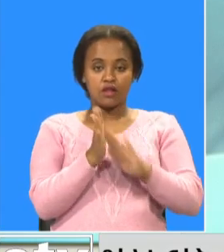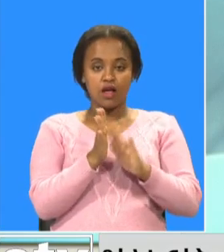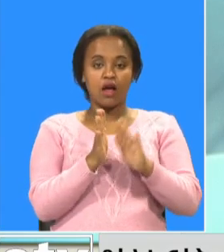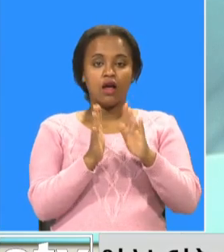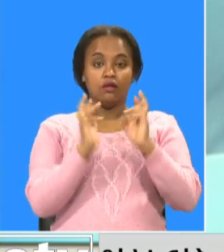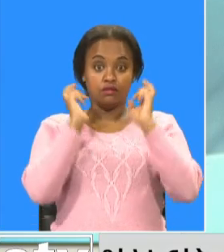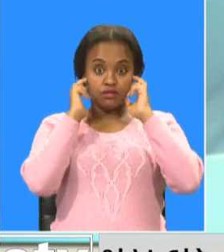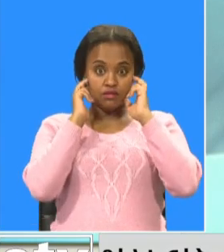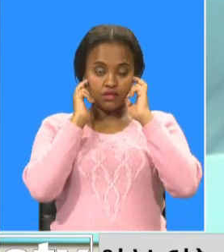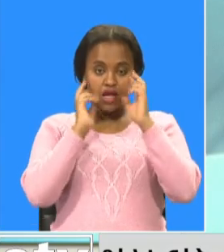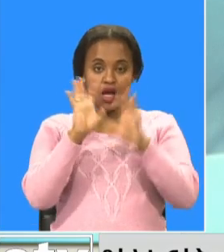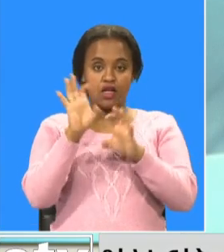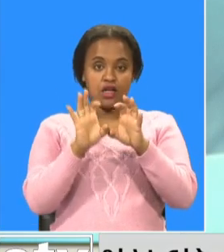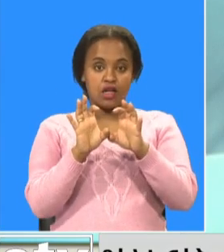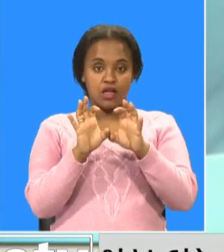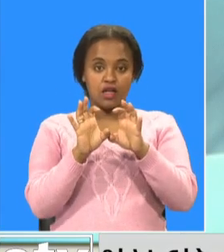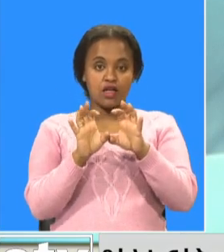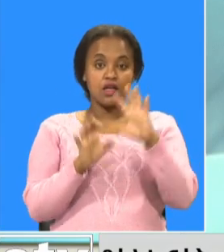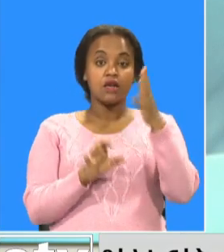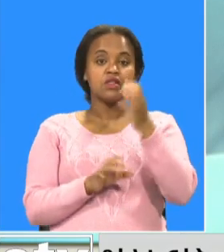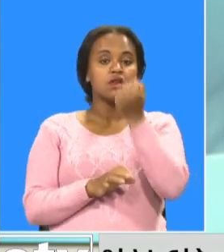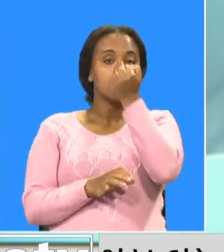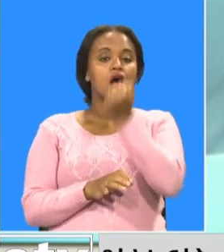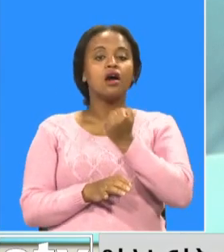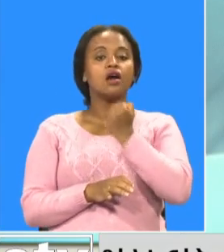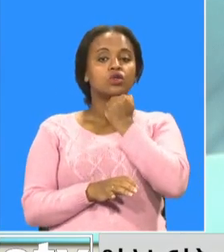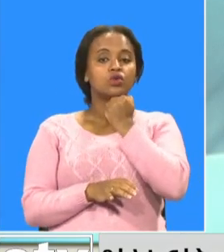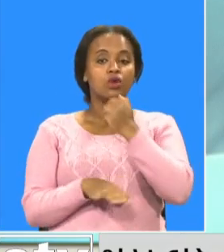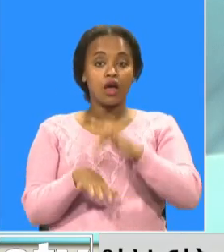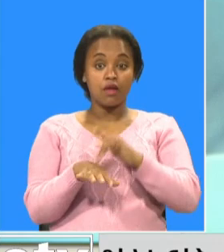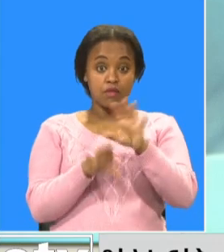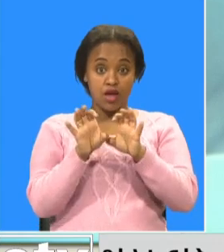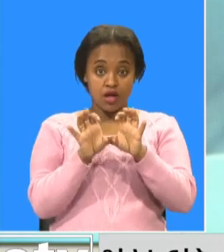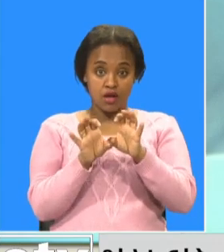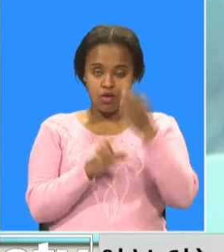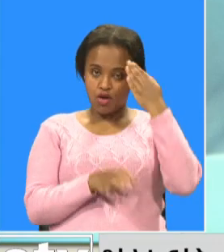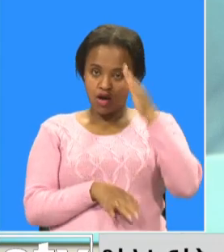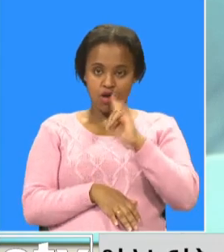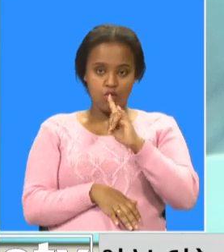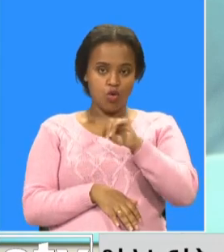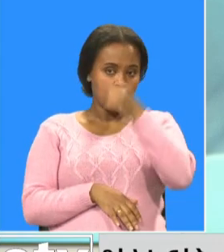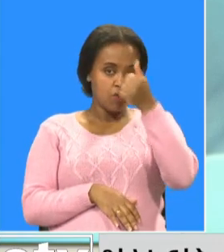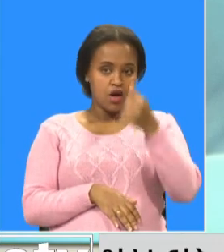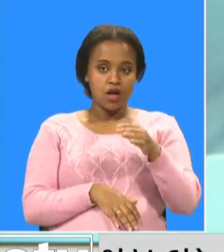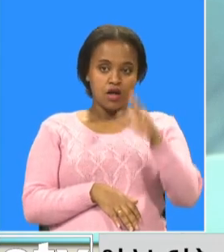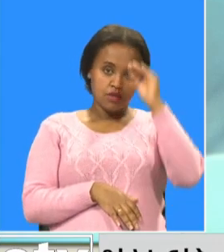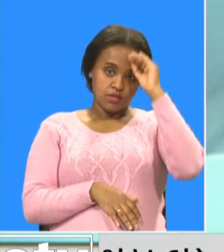የመሰለው አገጩ ላይ ያረገ ያለው ካለማወቅ ይመስለኛል። ማንንም ሰው መቼም ቢያቅ